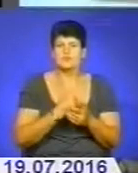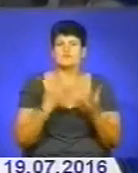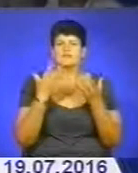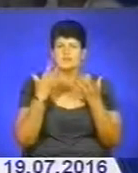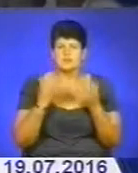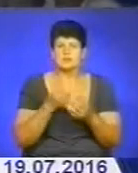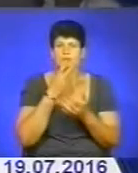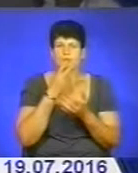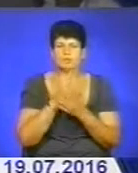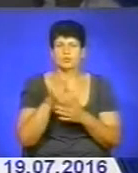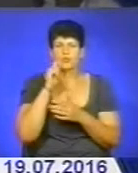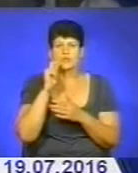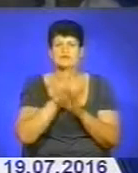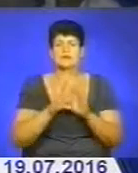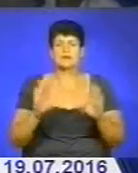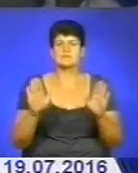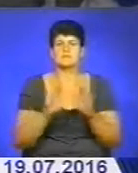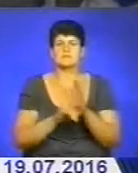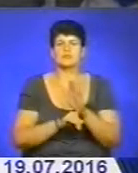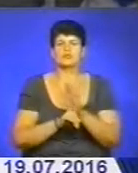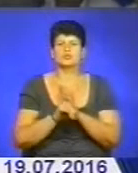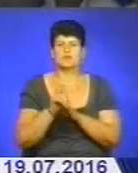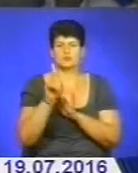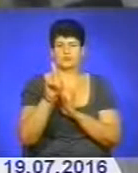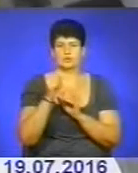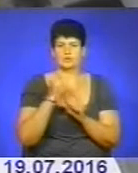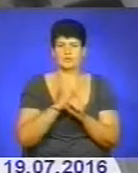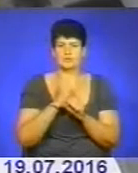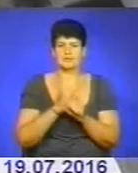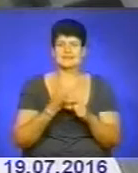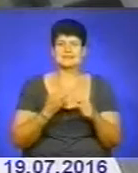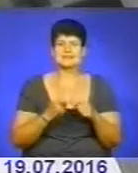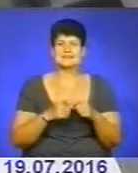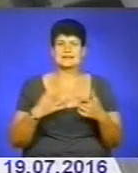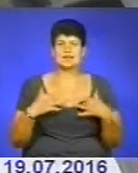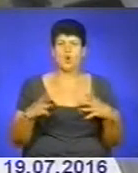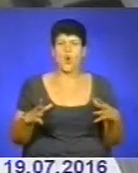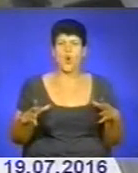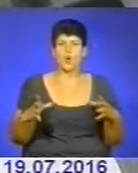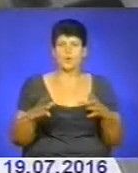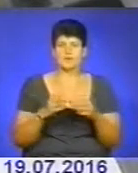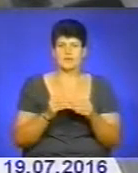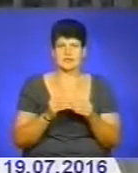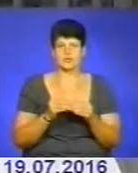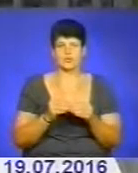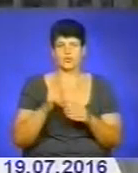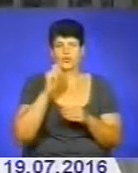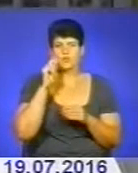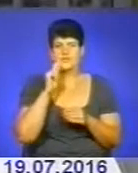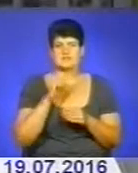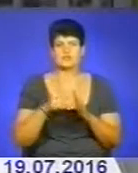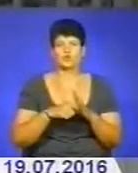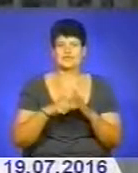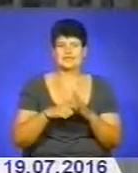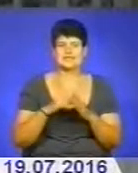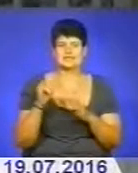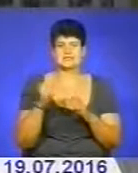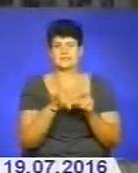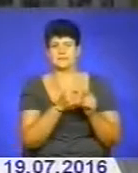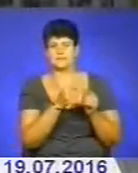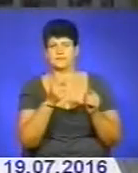композитора, світлини, які привіз до Тернополя, рідкісні та цікаві. На них Назарій Яремчук, Володимир Івасюк, Софія Ротару.